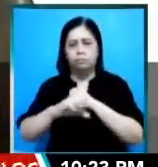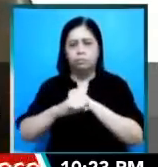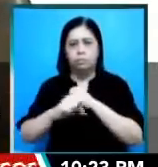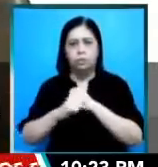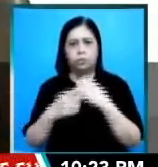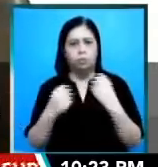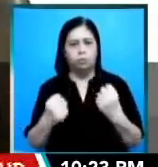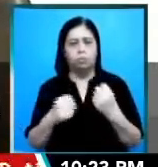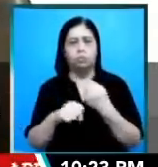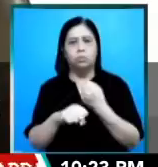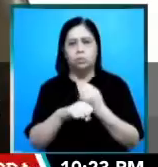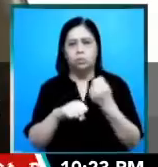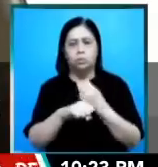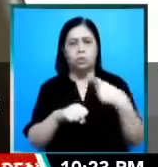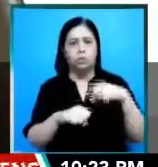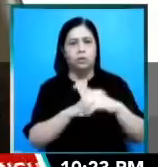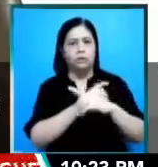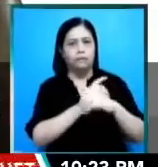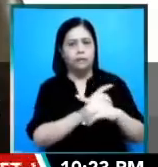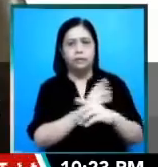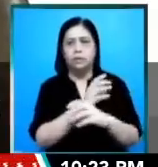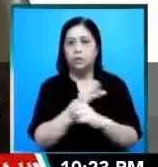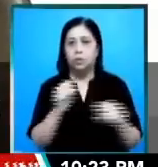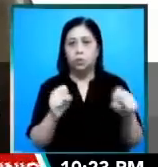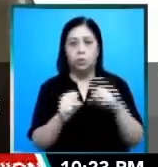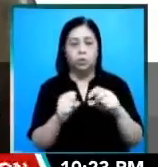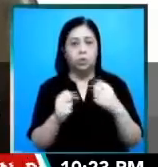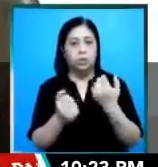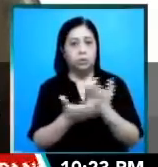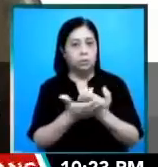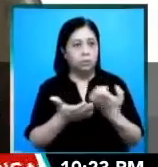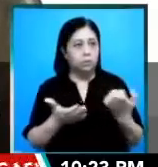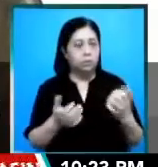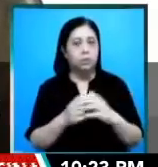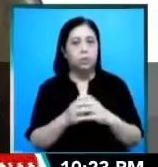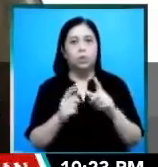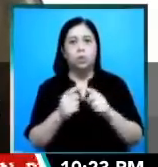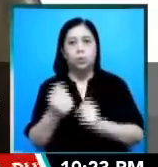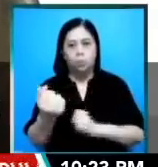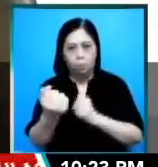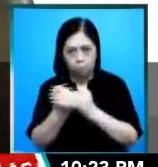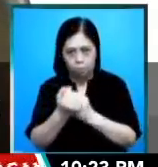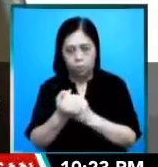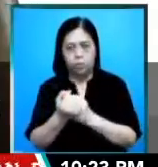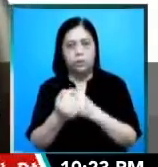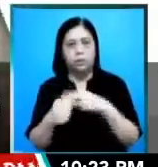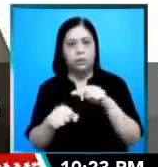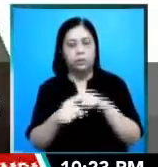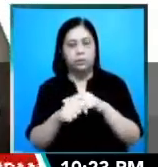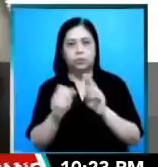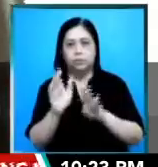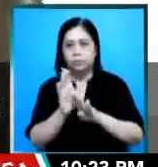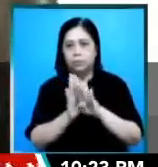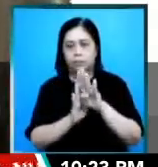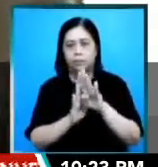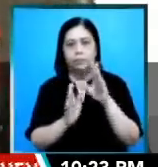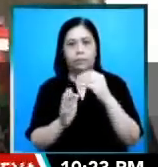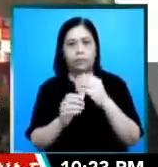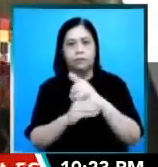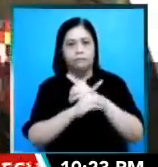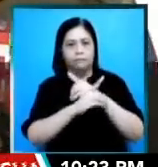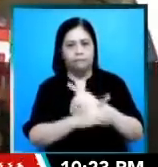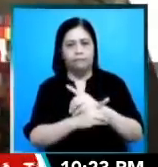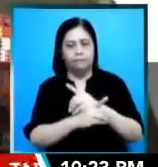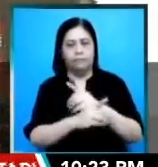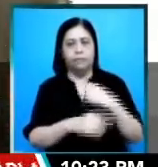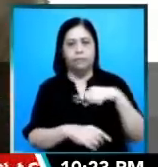our defense and security capabilities to support national development and defend our